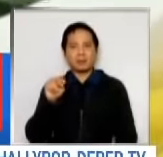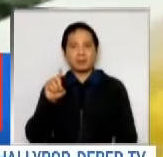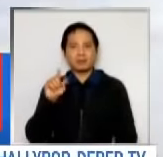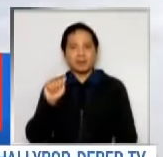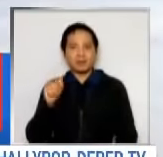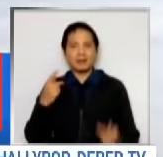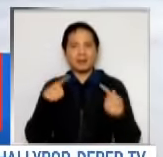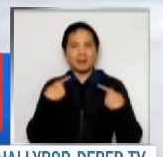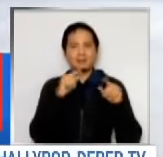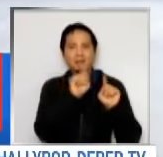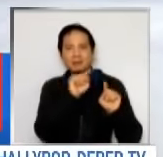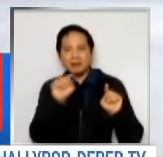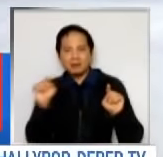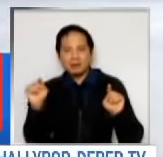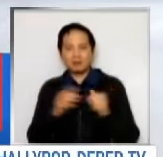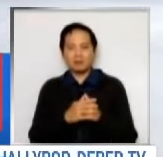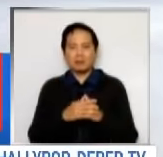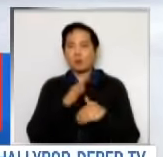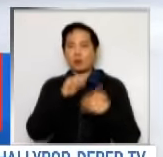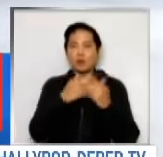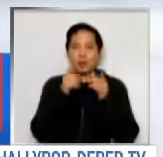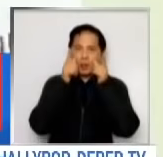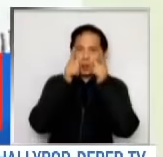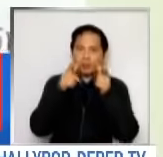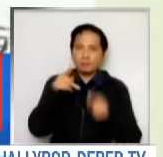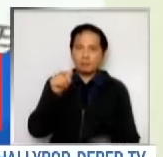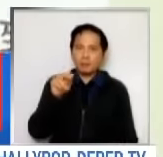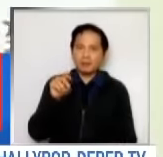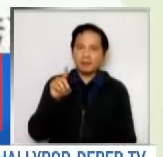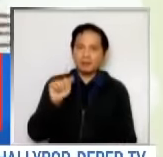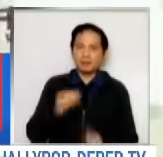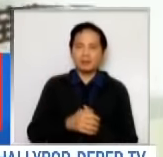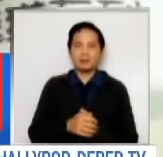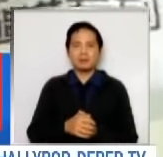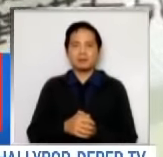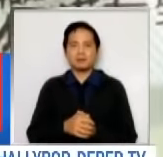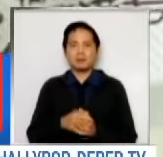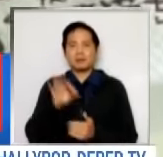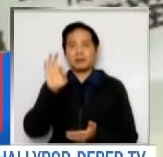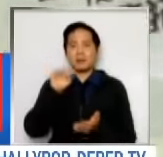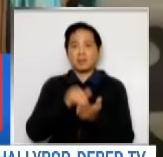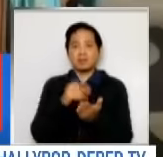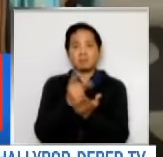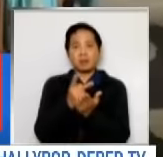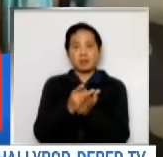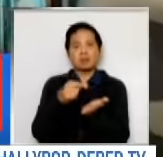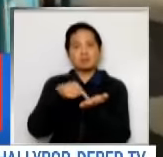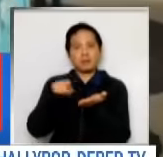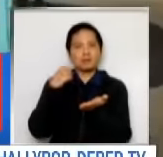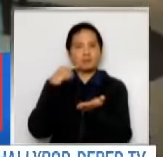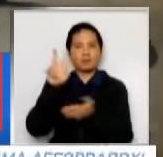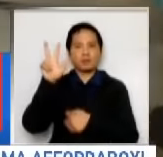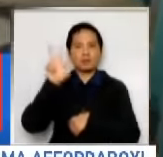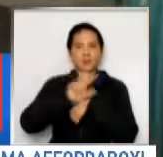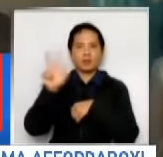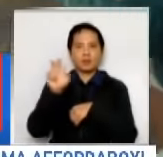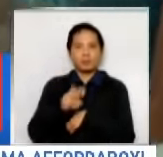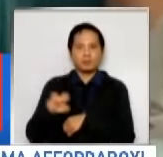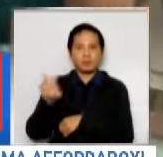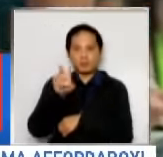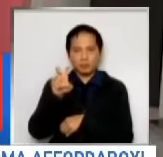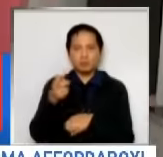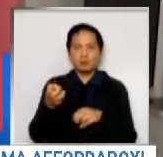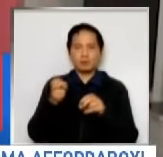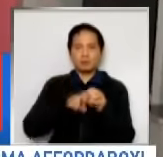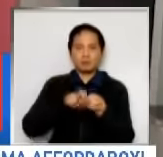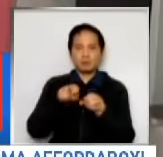rin. 1,280 Chinese yuan o mahigit 9,000 pesos ang bayad sa 3-day tour sa kain ng panda train. Lilibot ito